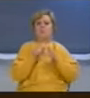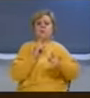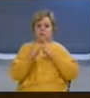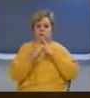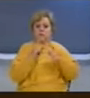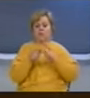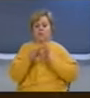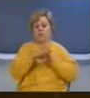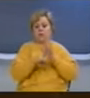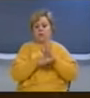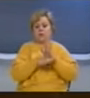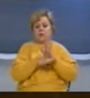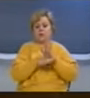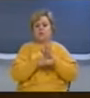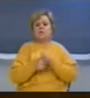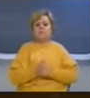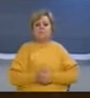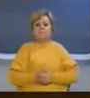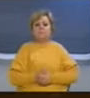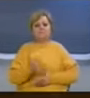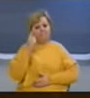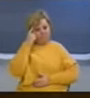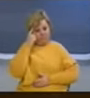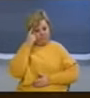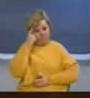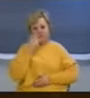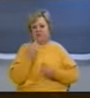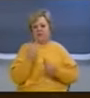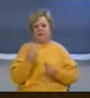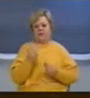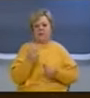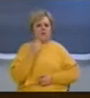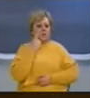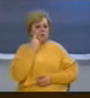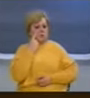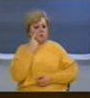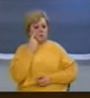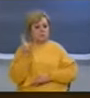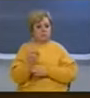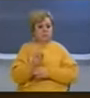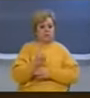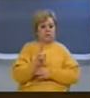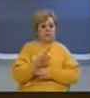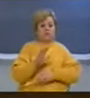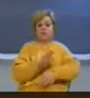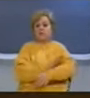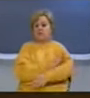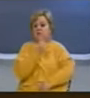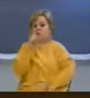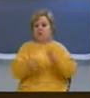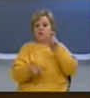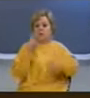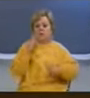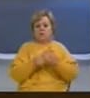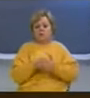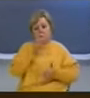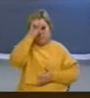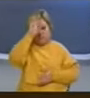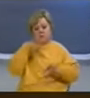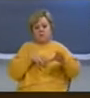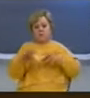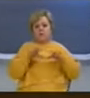këtij projekt ligji. Ama konsideroj se nuk është mirë të tentohet të luhet me ndjenjat e qytetarëve, të minatorëve, të